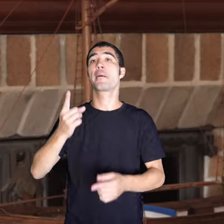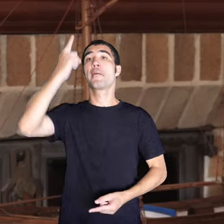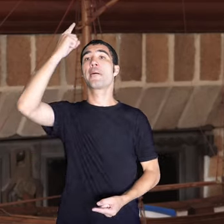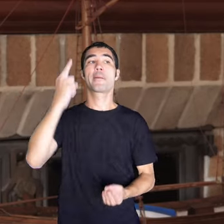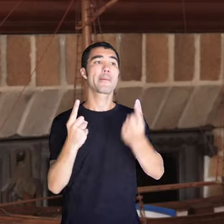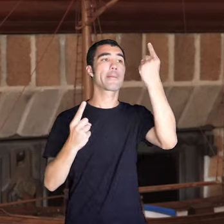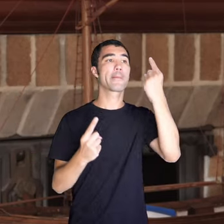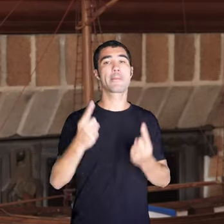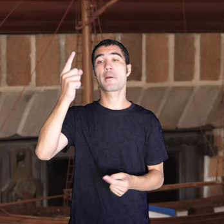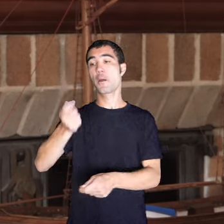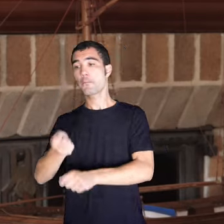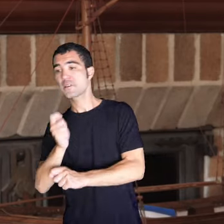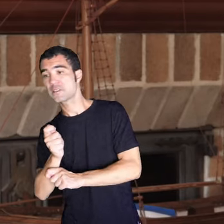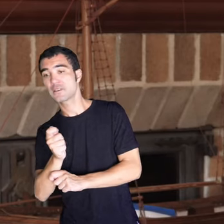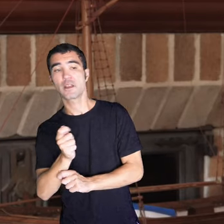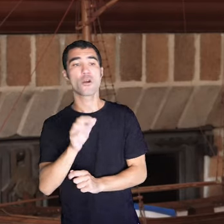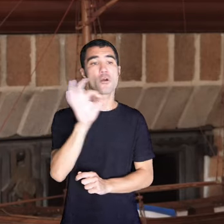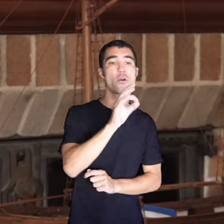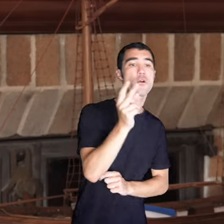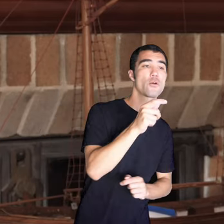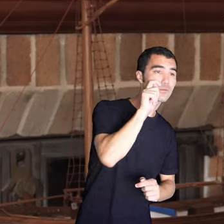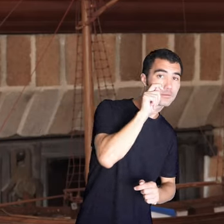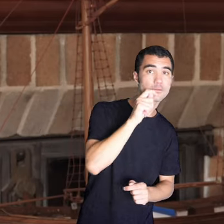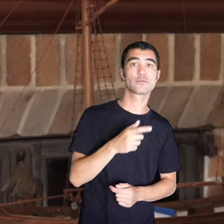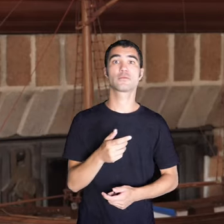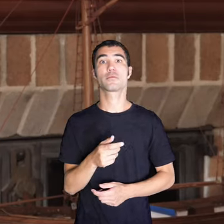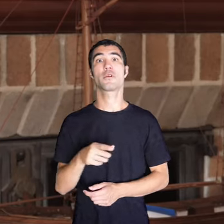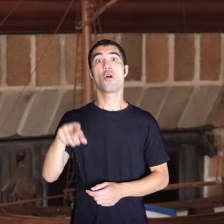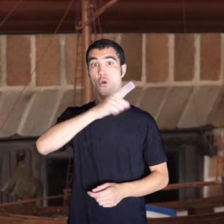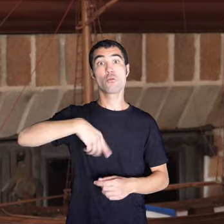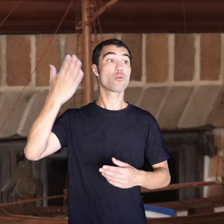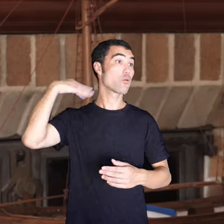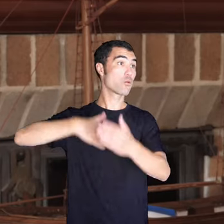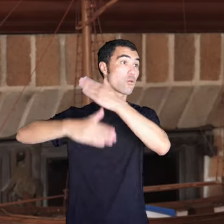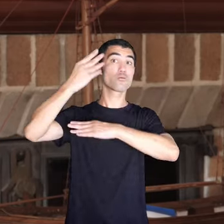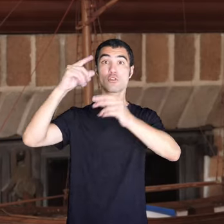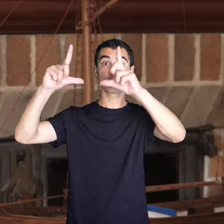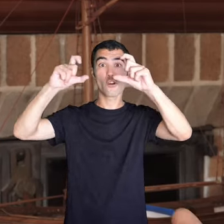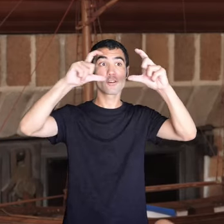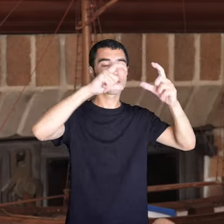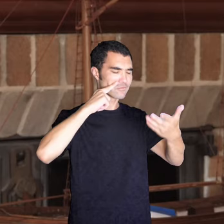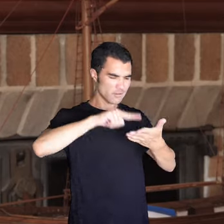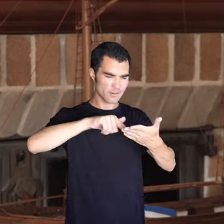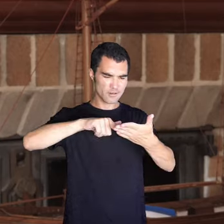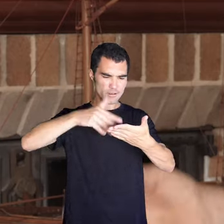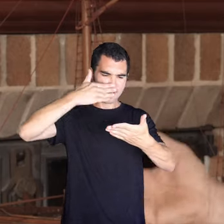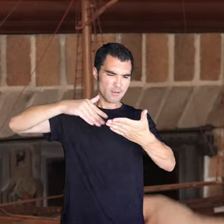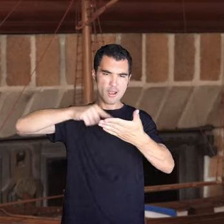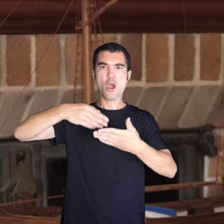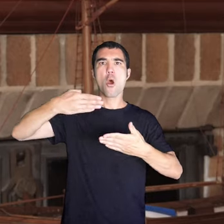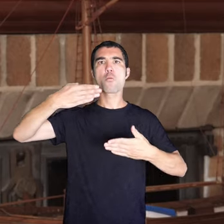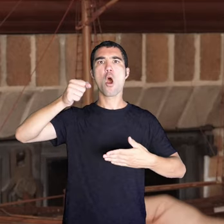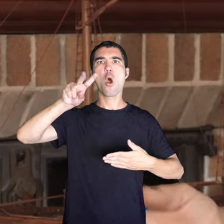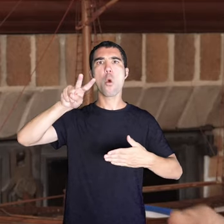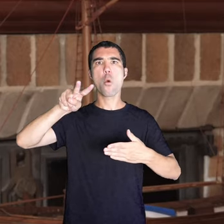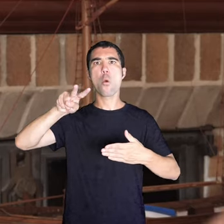feien les dues coses, si qualcú volia anar, hasta moltes fotografies se volen de vegades barques del bou fondejades